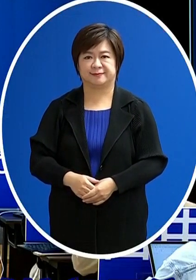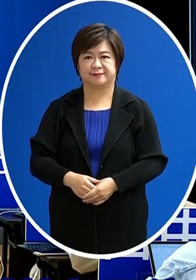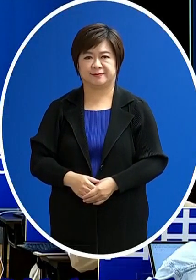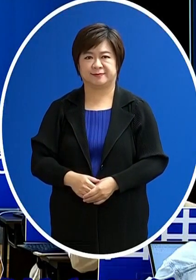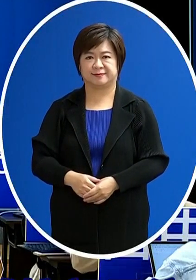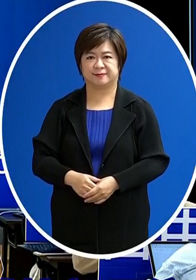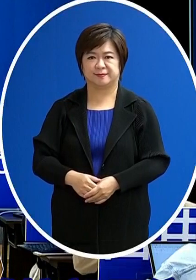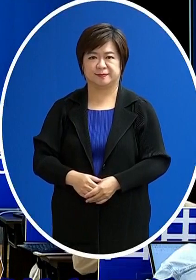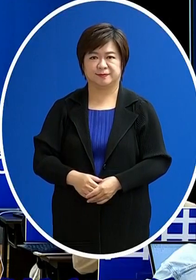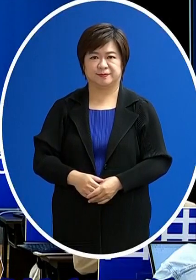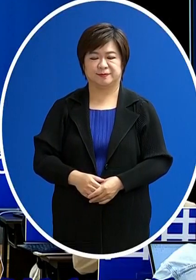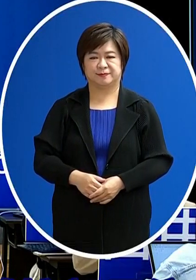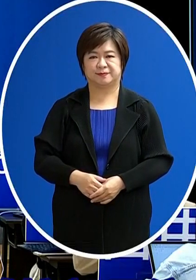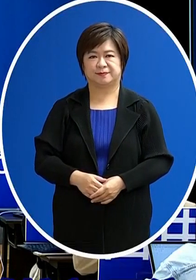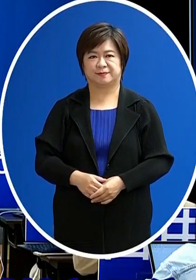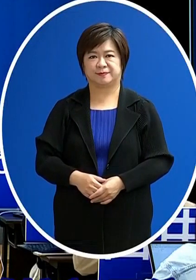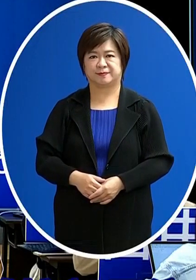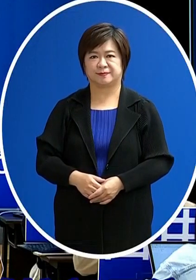来，请闭上眼。